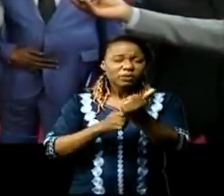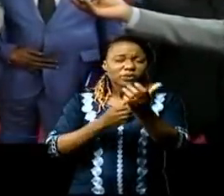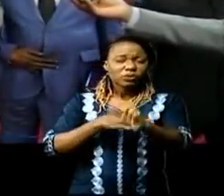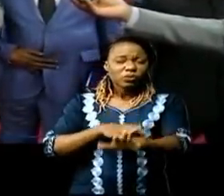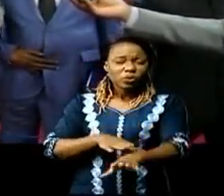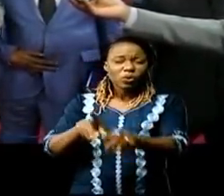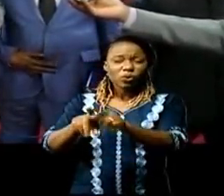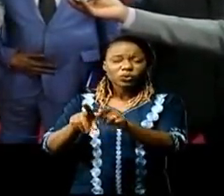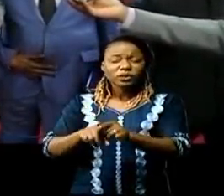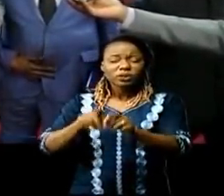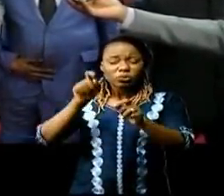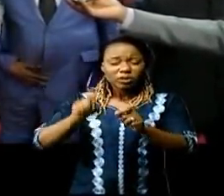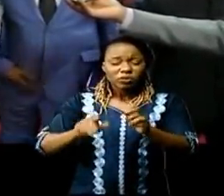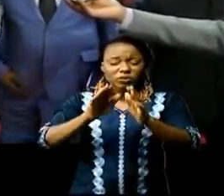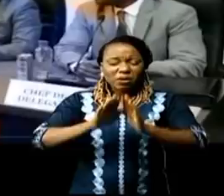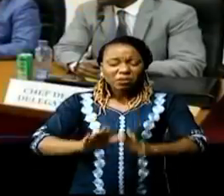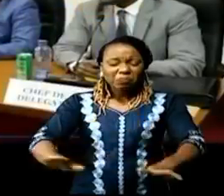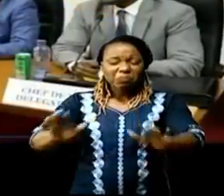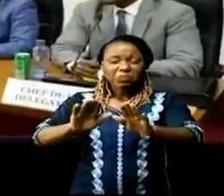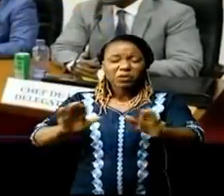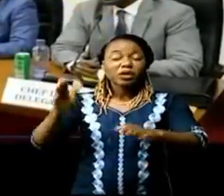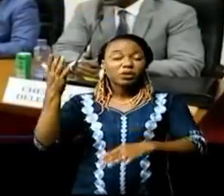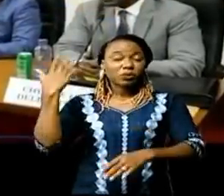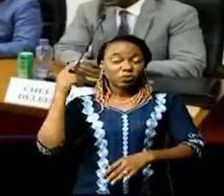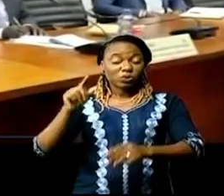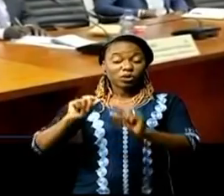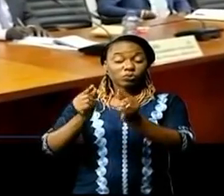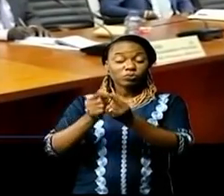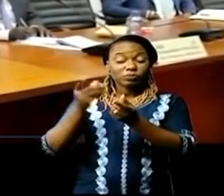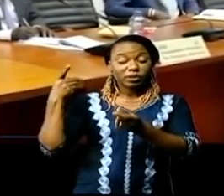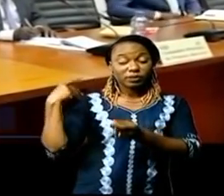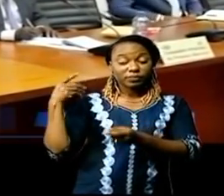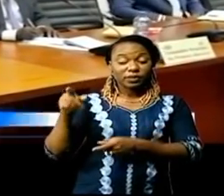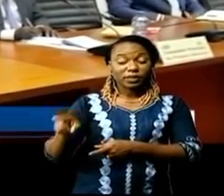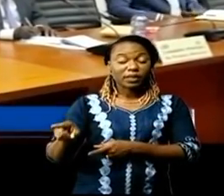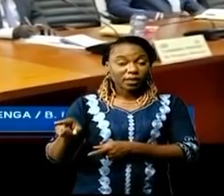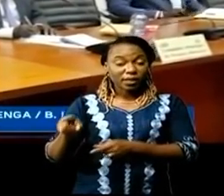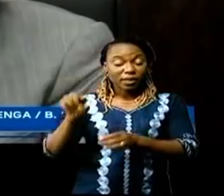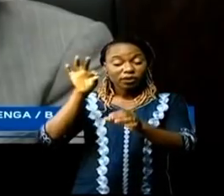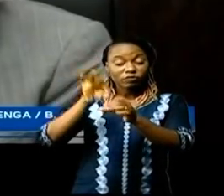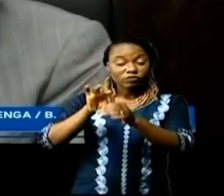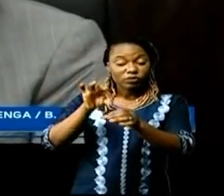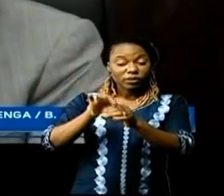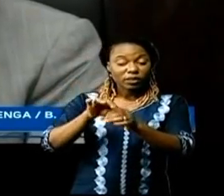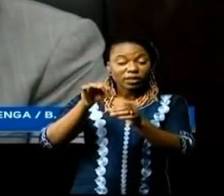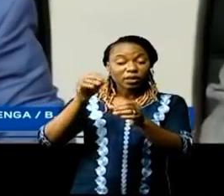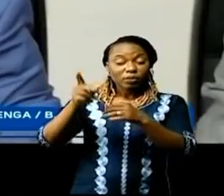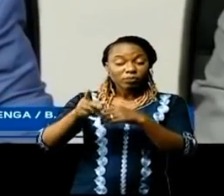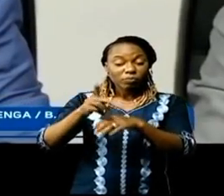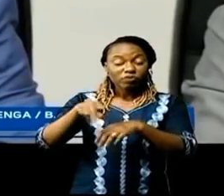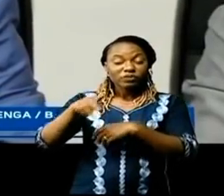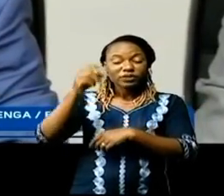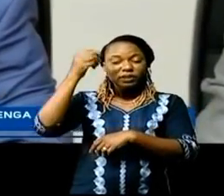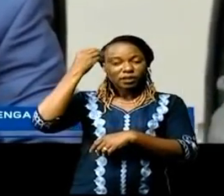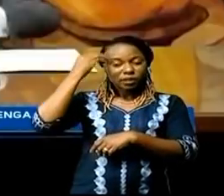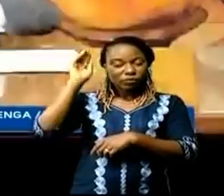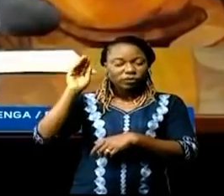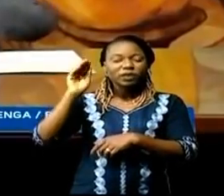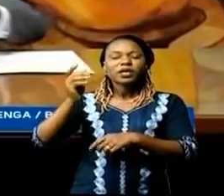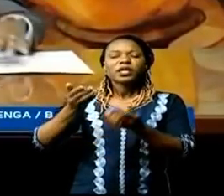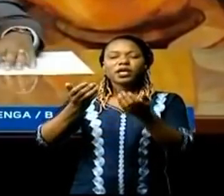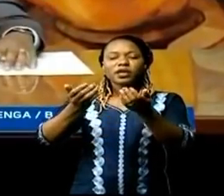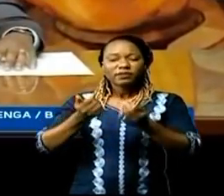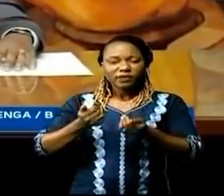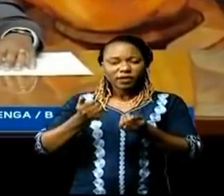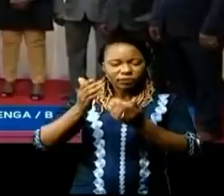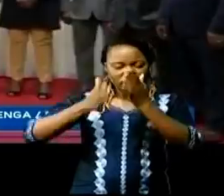de régulation dans ce domaine. Cette délégation des élus de la province de l'Équateur a émis les vœux de voir la prochaine conférence